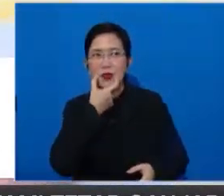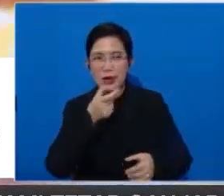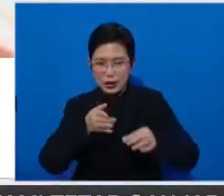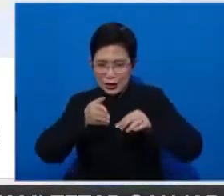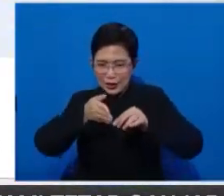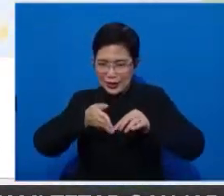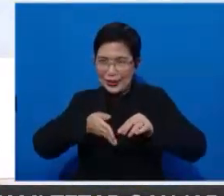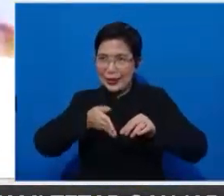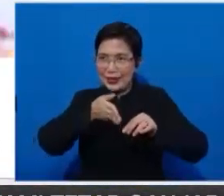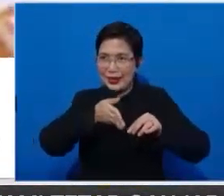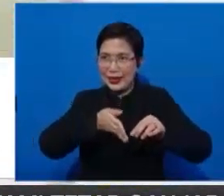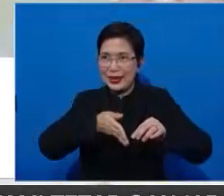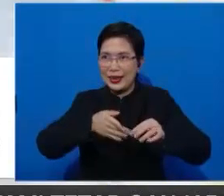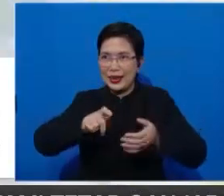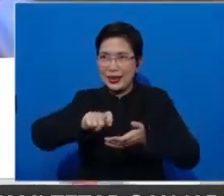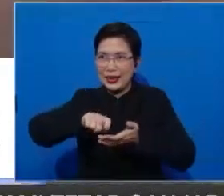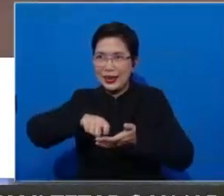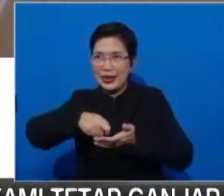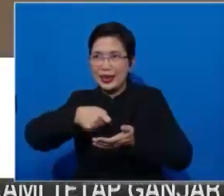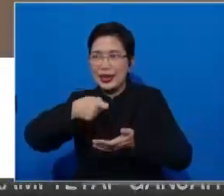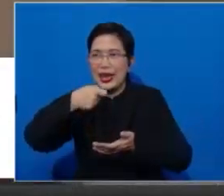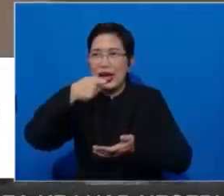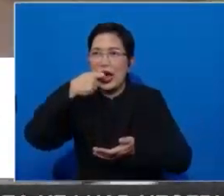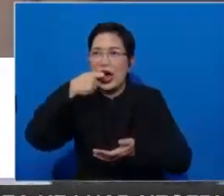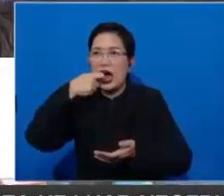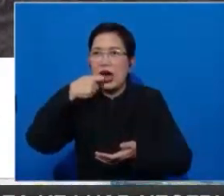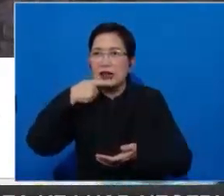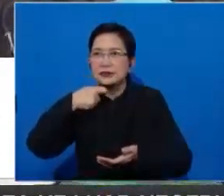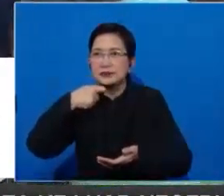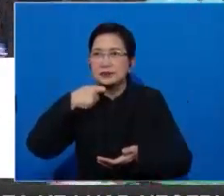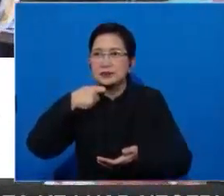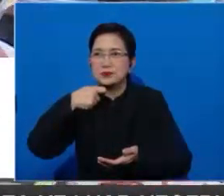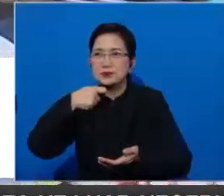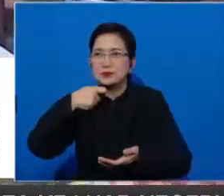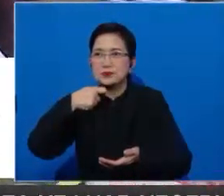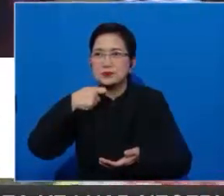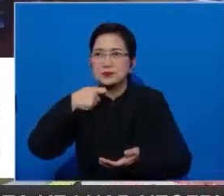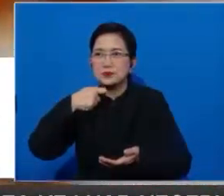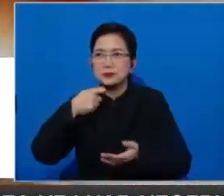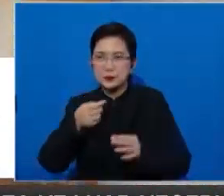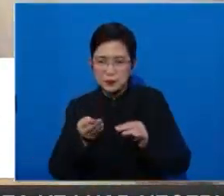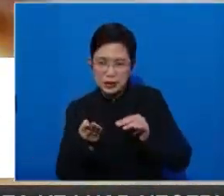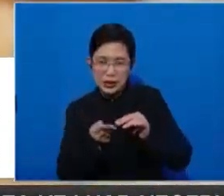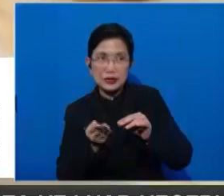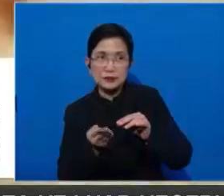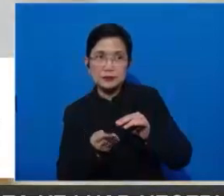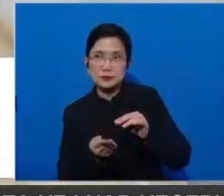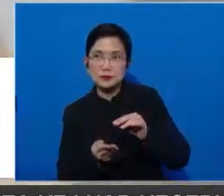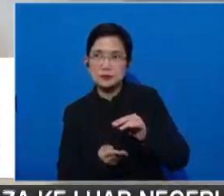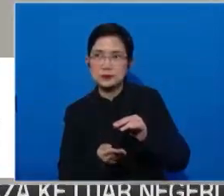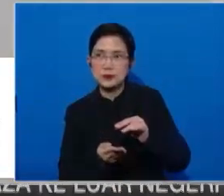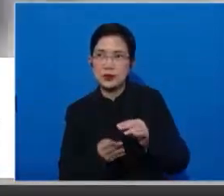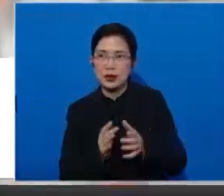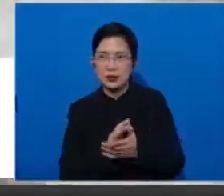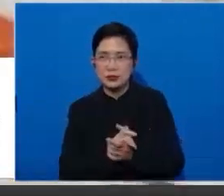Ada yang pernah mencicipi milk crepes? Kue tipis yang mirip dengan pancake ini disebut milk crepes karena banyaknya lapisan crepes tipis yang disusun menumpuk